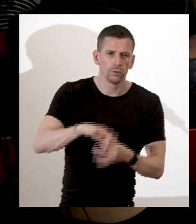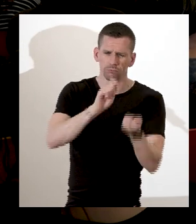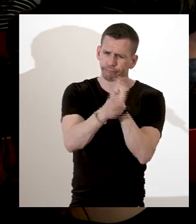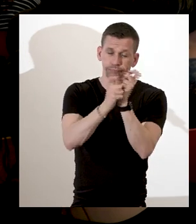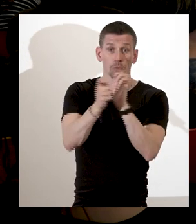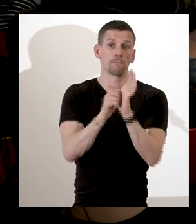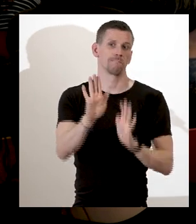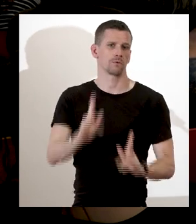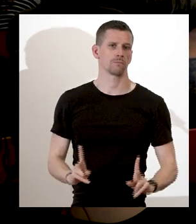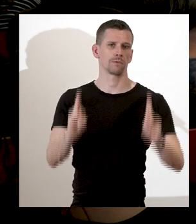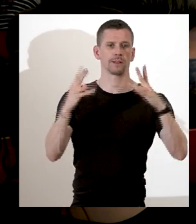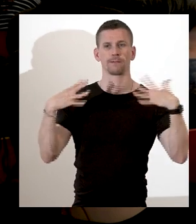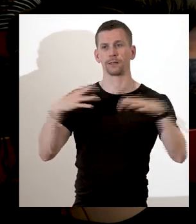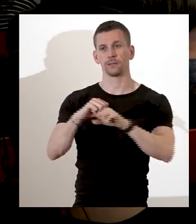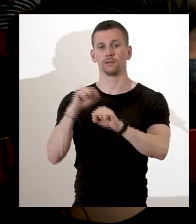en sciences politiques, si l'on peut dire.